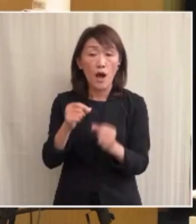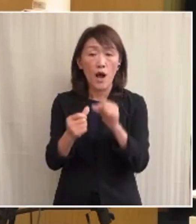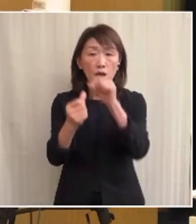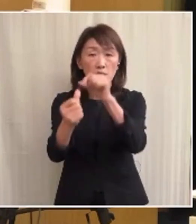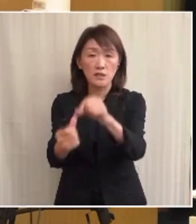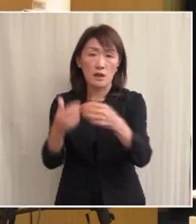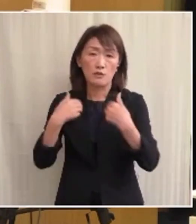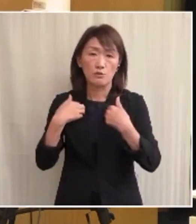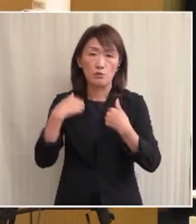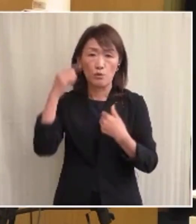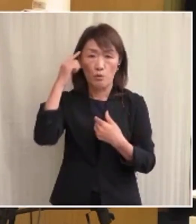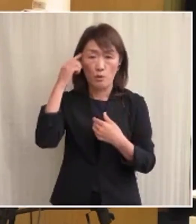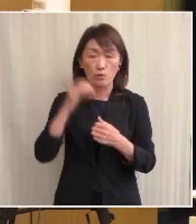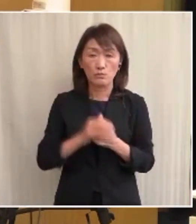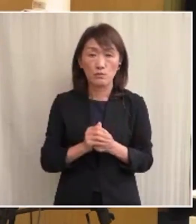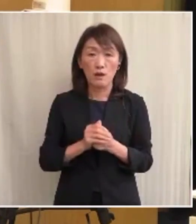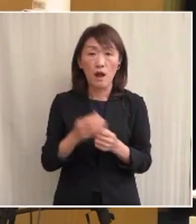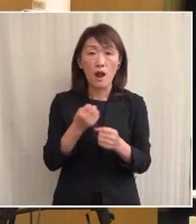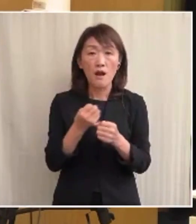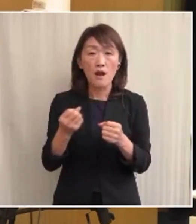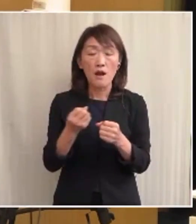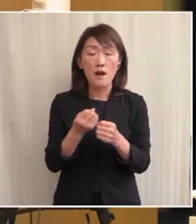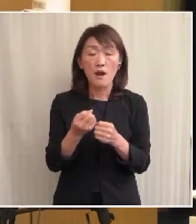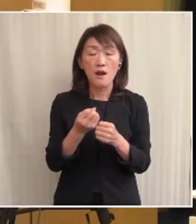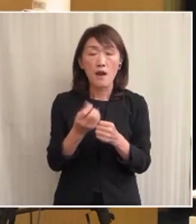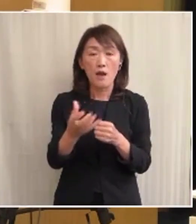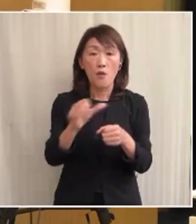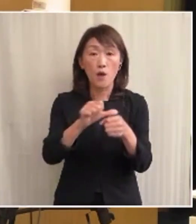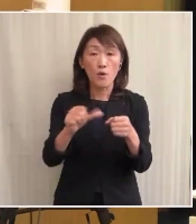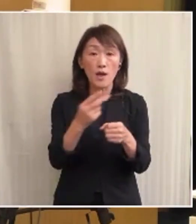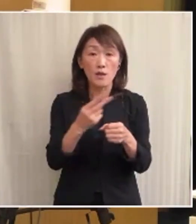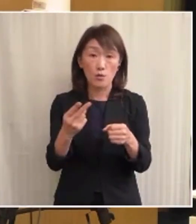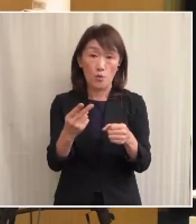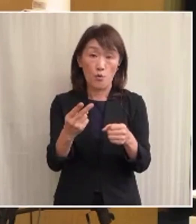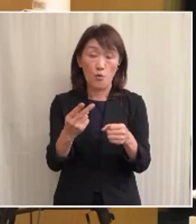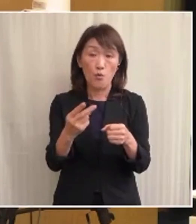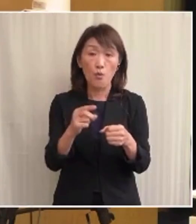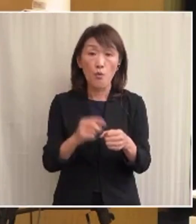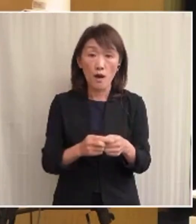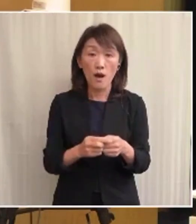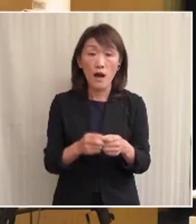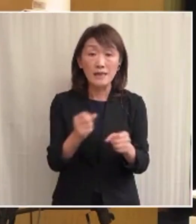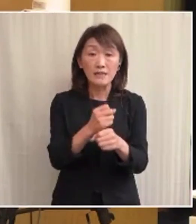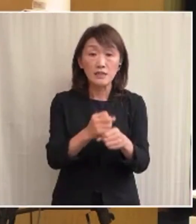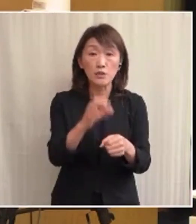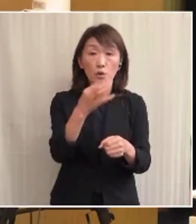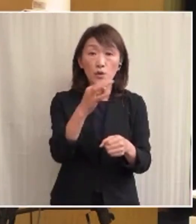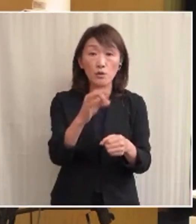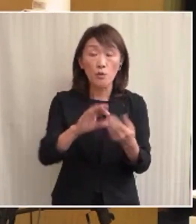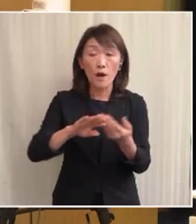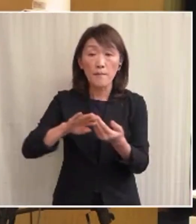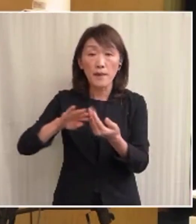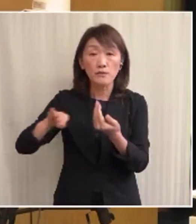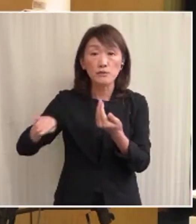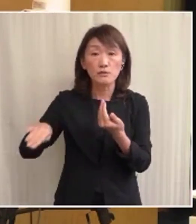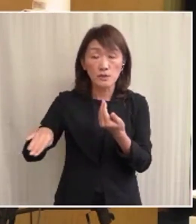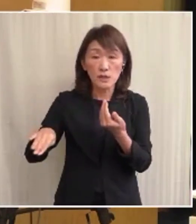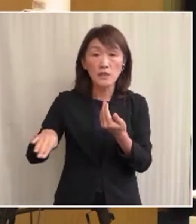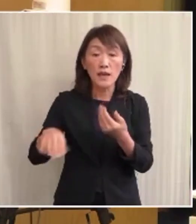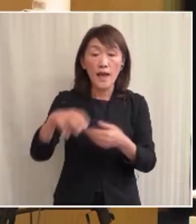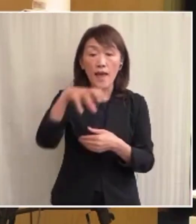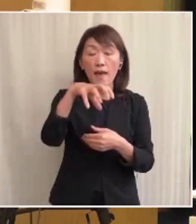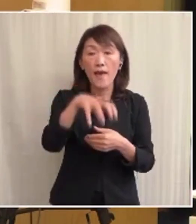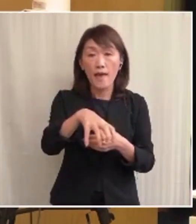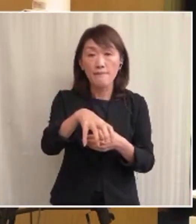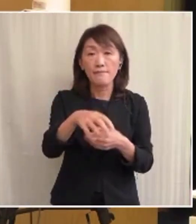。で5年度につきましては、この、事業費とは別に、園の方に配布するその補助金です